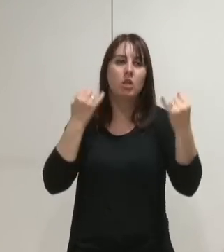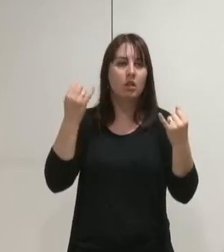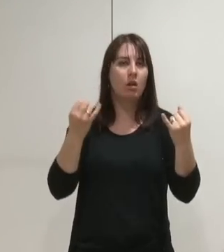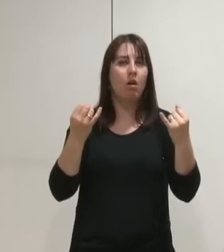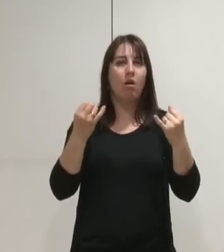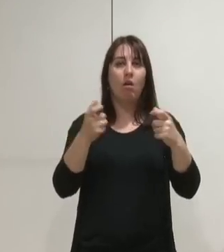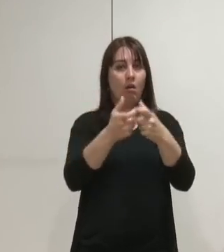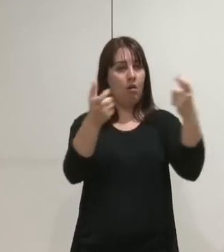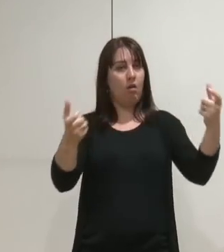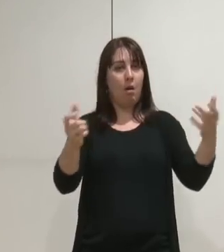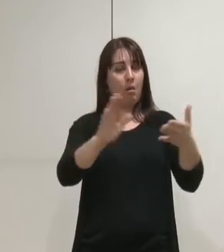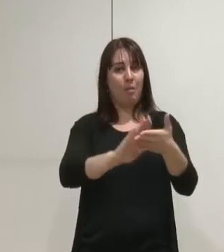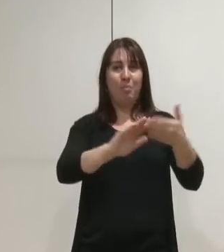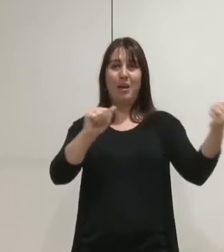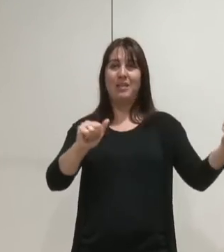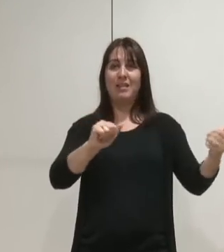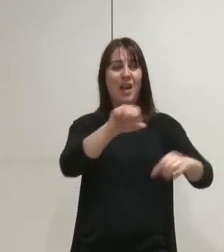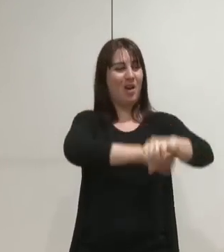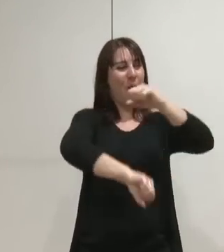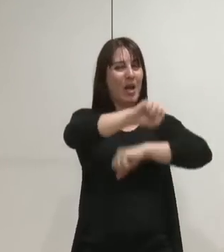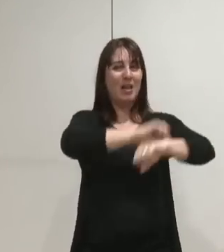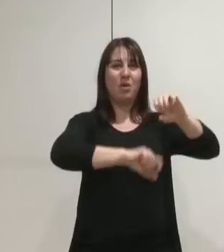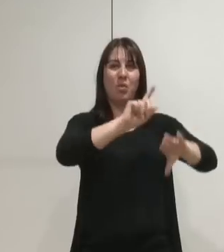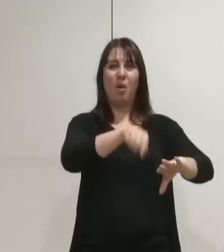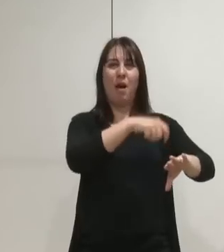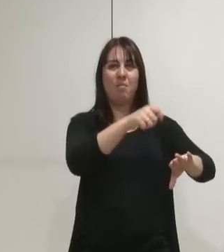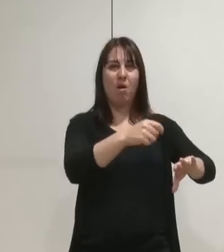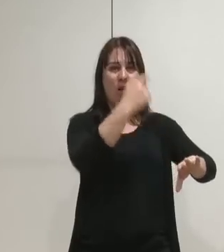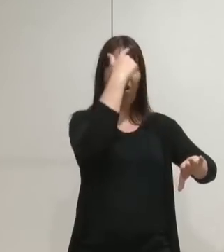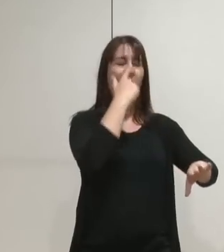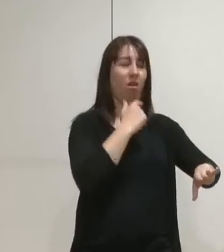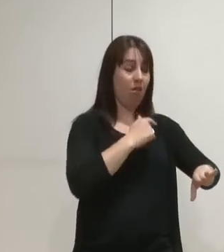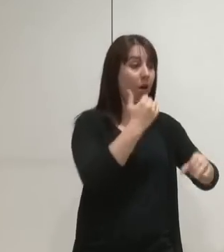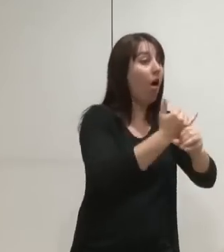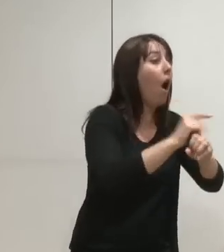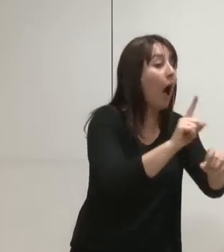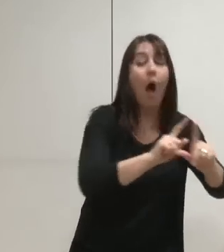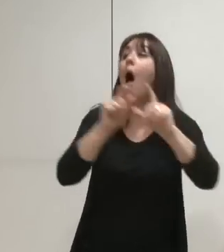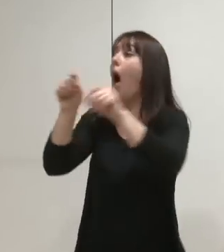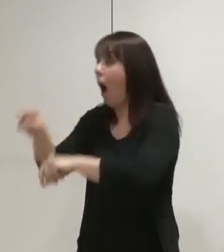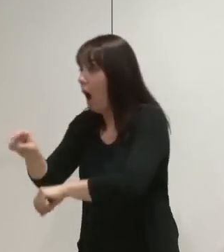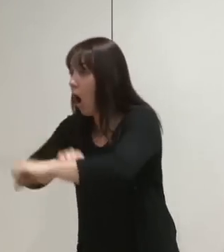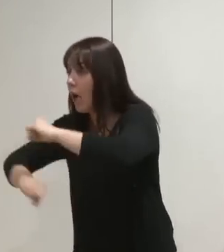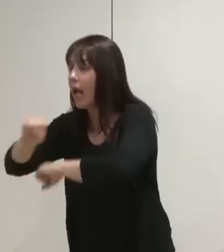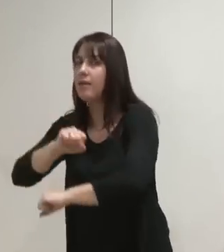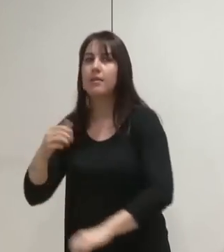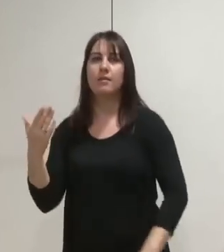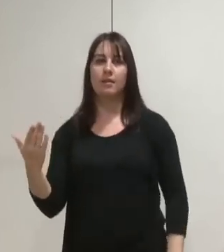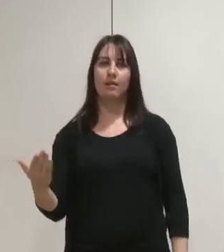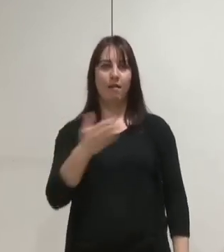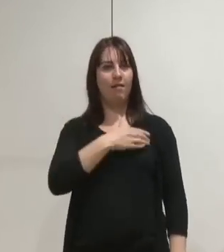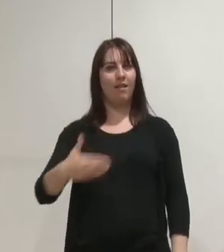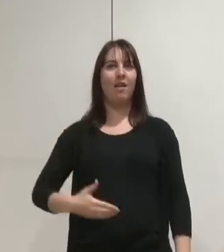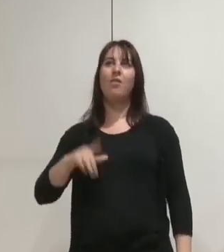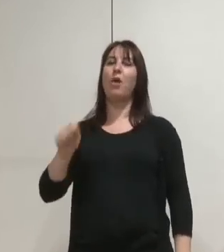prestataire qui organisait la manifestation n'était pas celui pour lequel la municipalité le